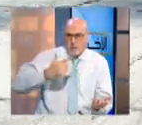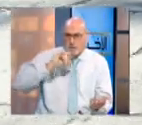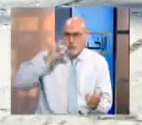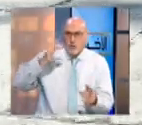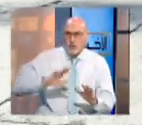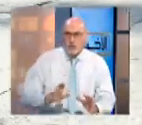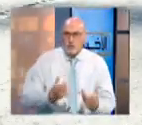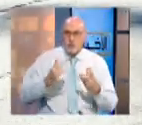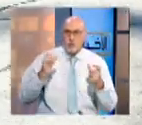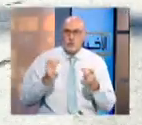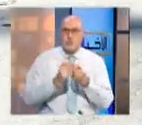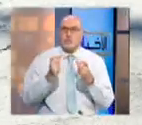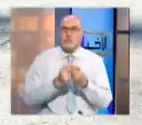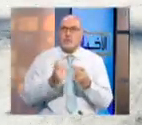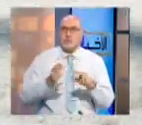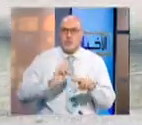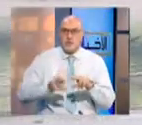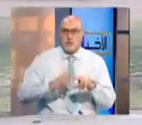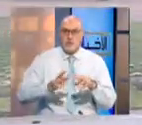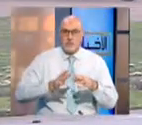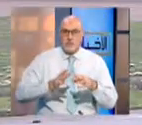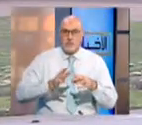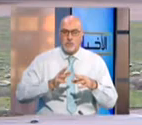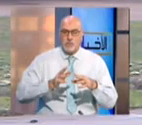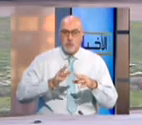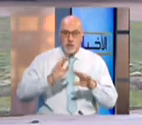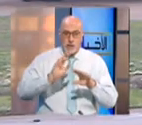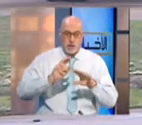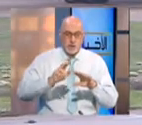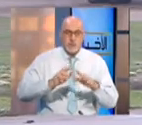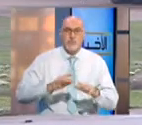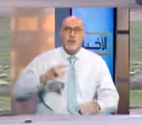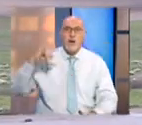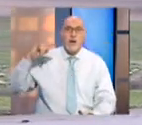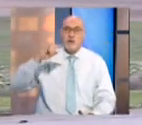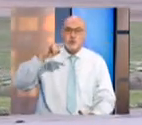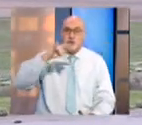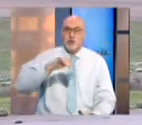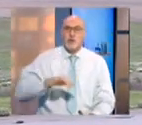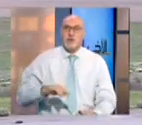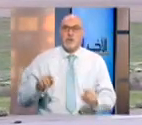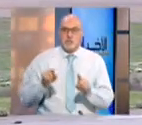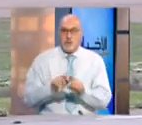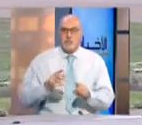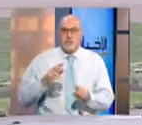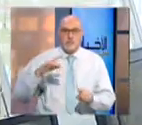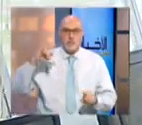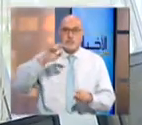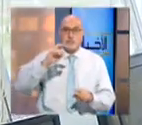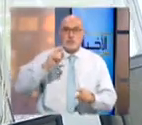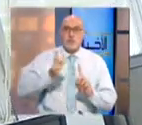لاستحداث شركات تعنى بصيانة السفن. الخطوط الجوية الجزائرية مؤسسة وطنية